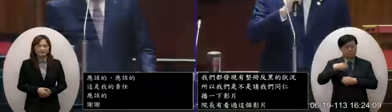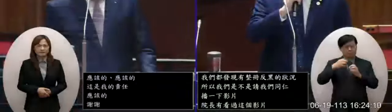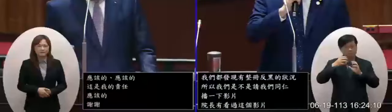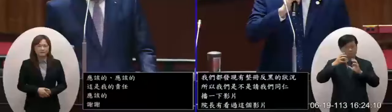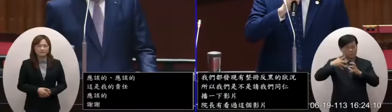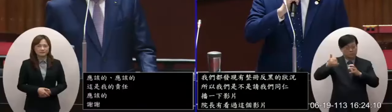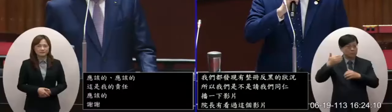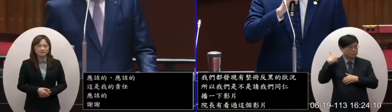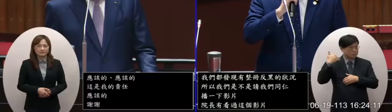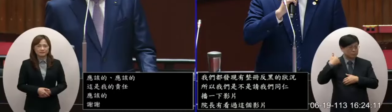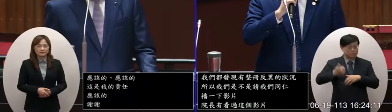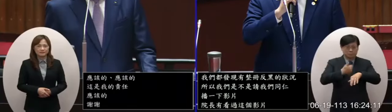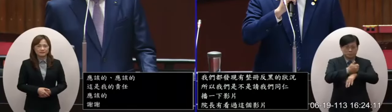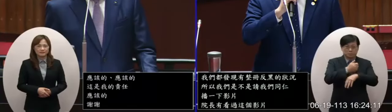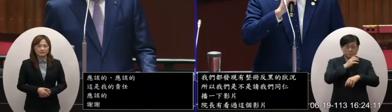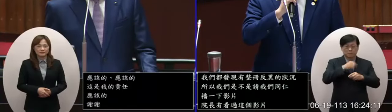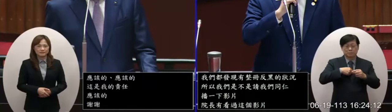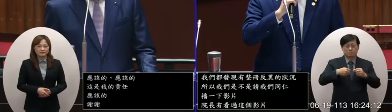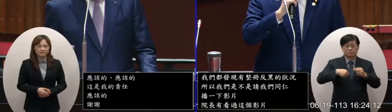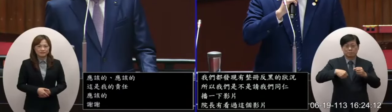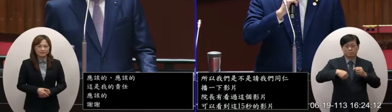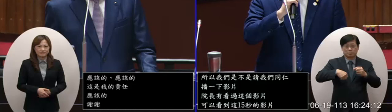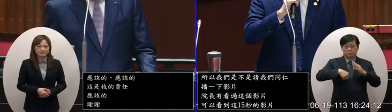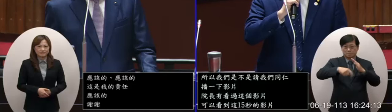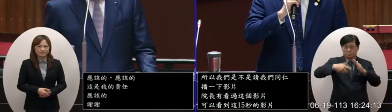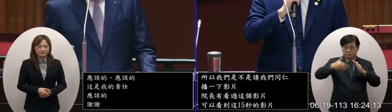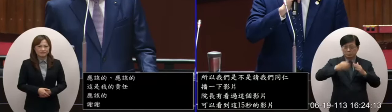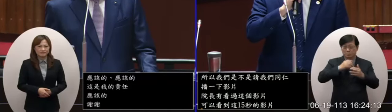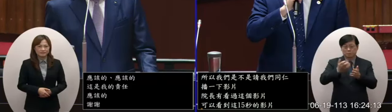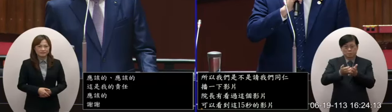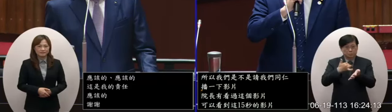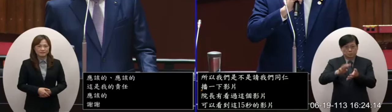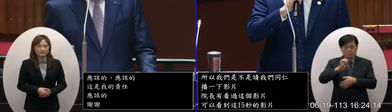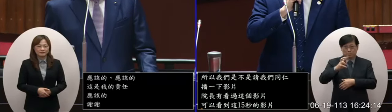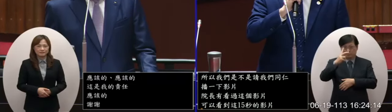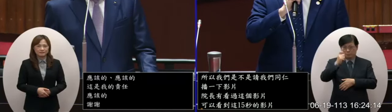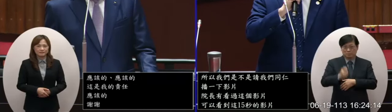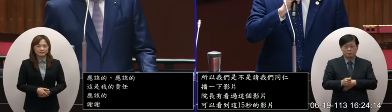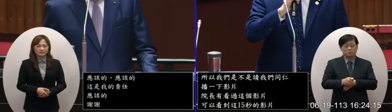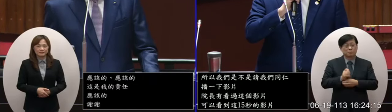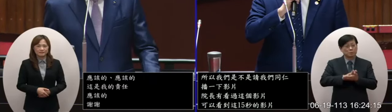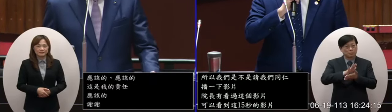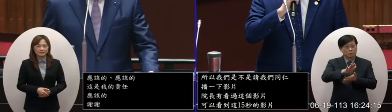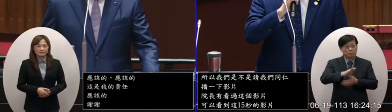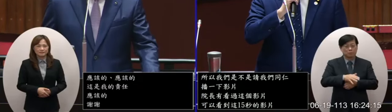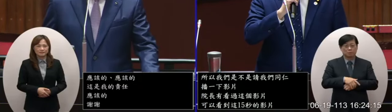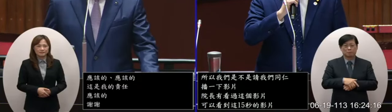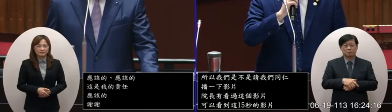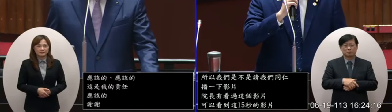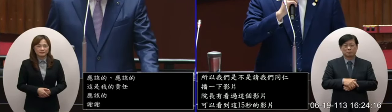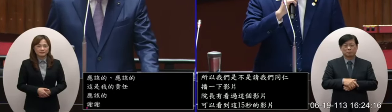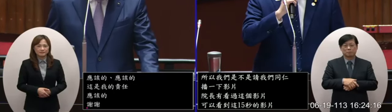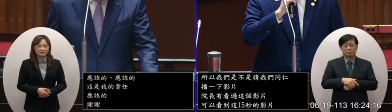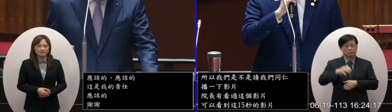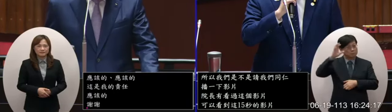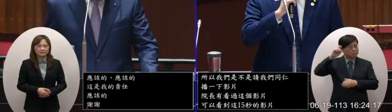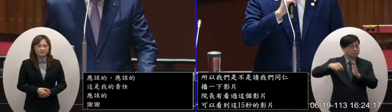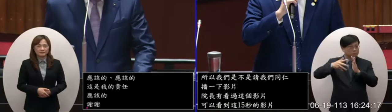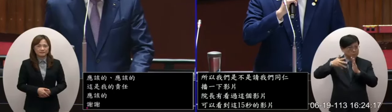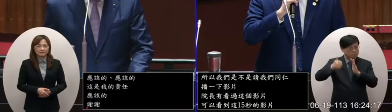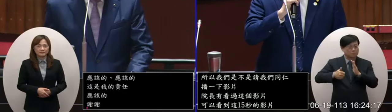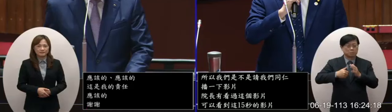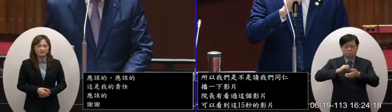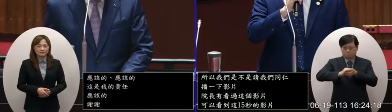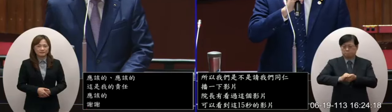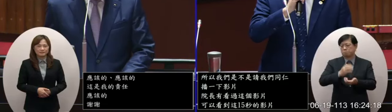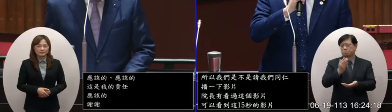院长的时候预算是将近这个42亿，然后后来在苏贞昌院长的时候